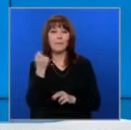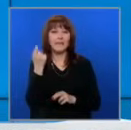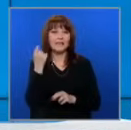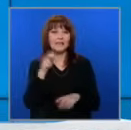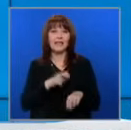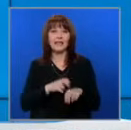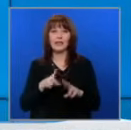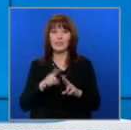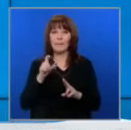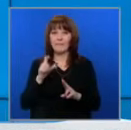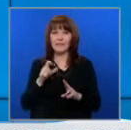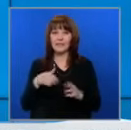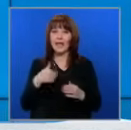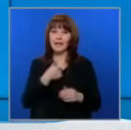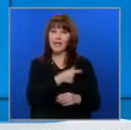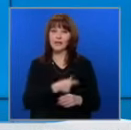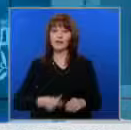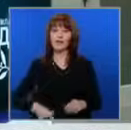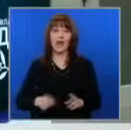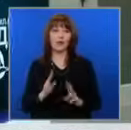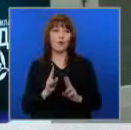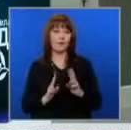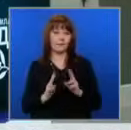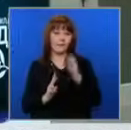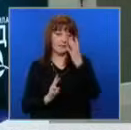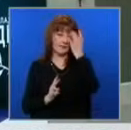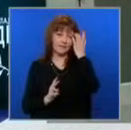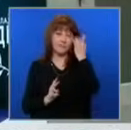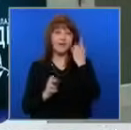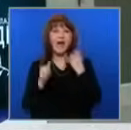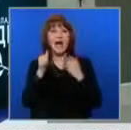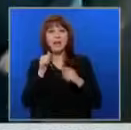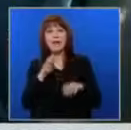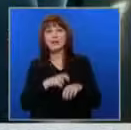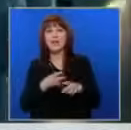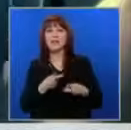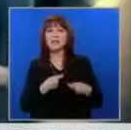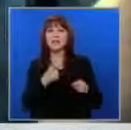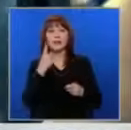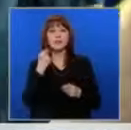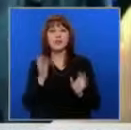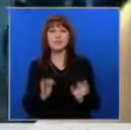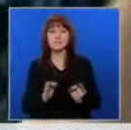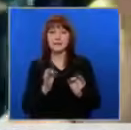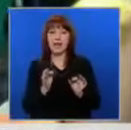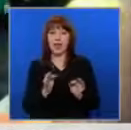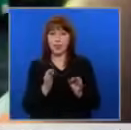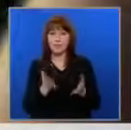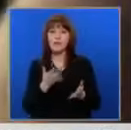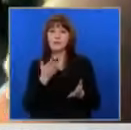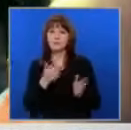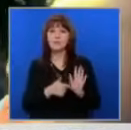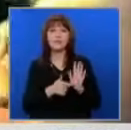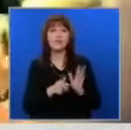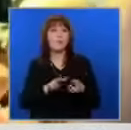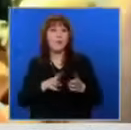ДПС на предстоящата национална конференция. Ахмед Доган изпрати до младежите специално обращение. В него посочва, че